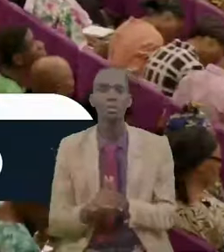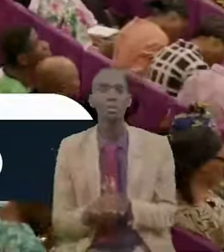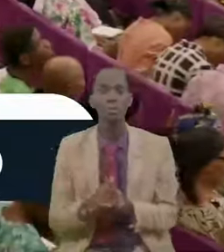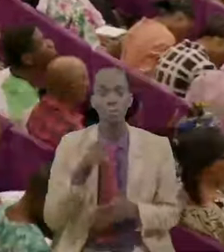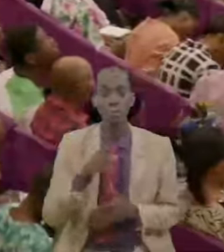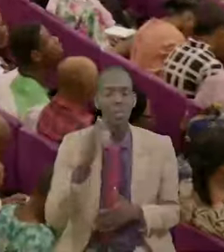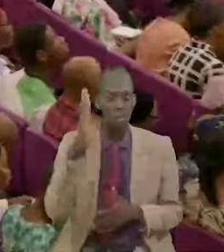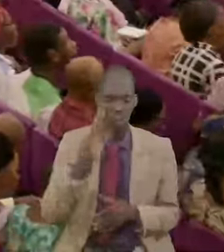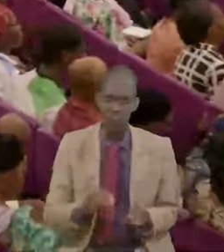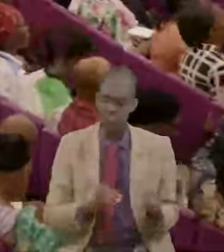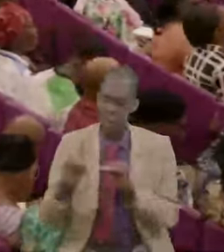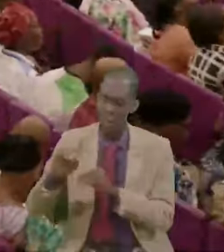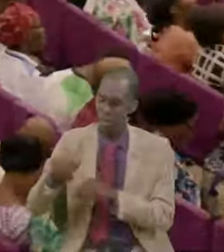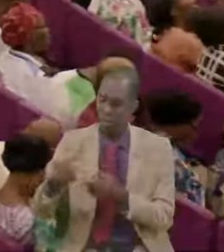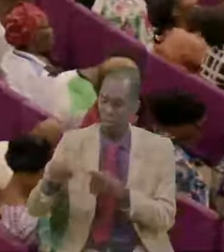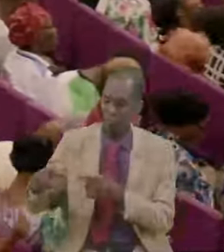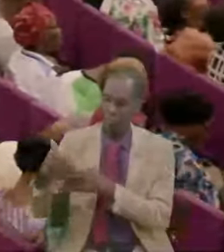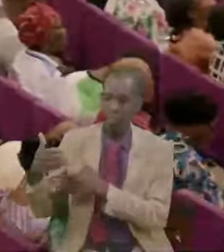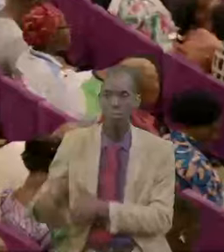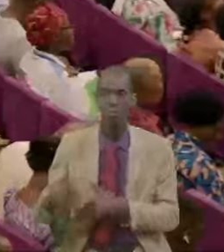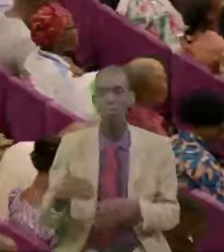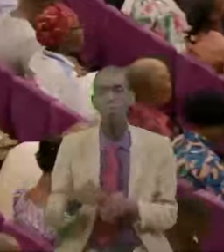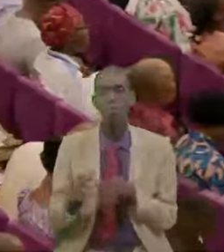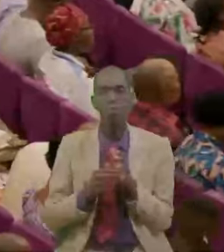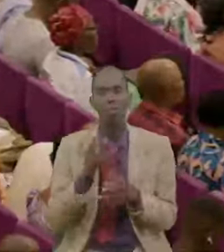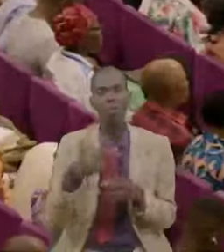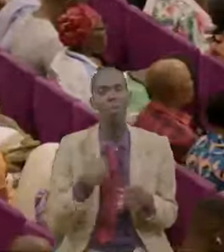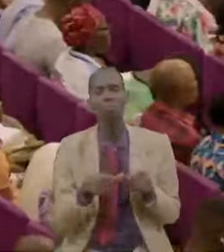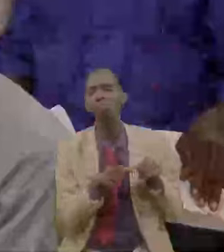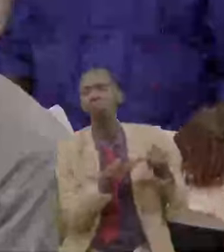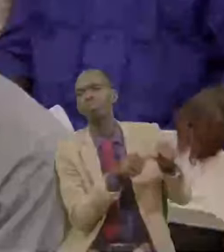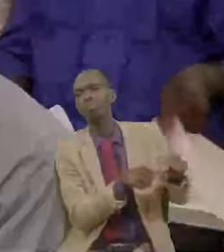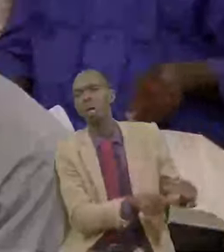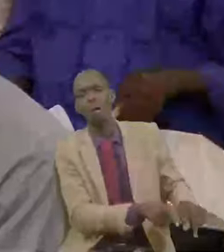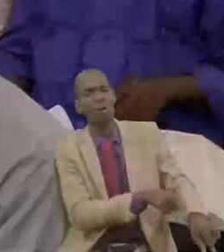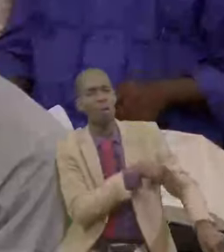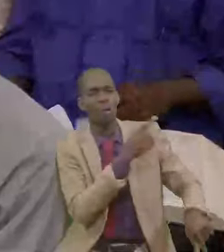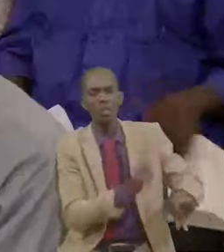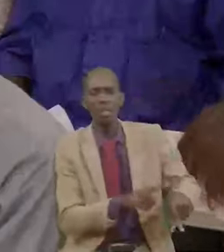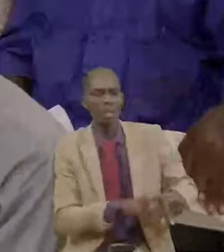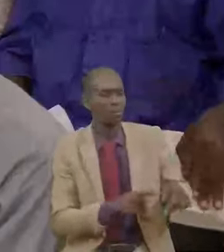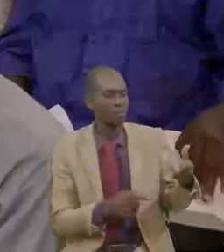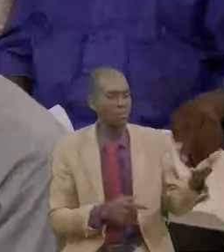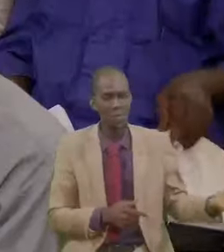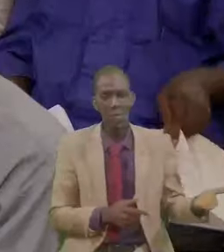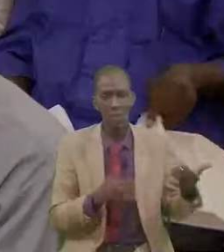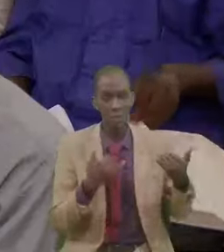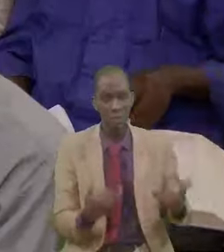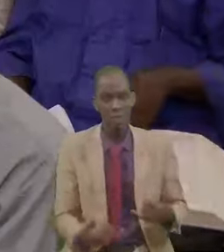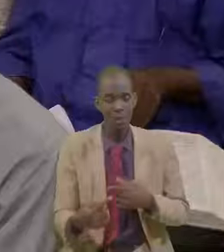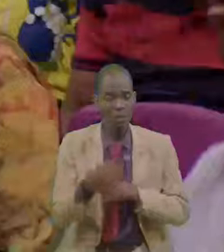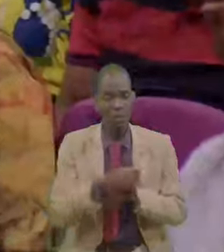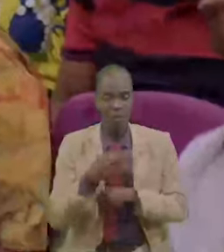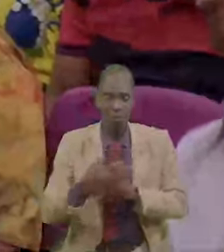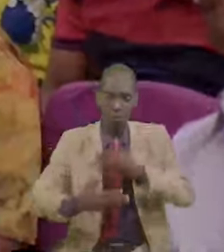Vous irez à l'autre bord. Vous êtes resté trop longtemps à ce côté. Le jour de progrès